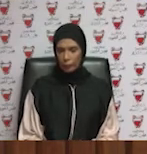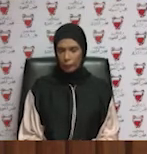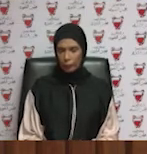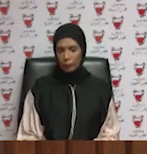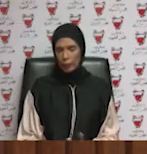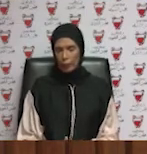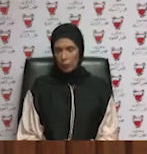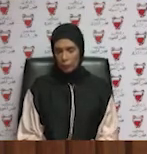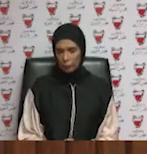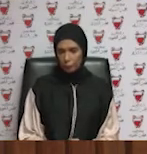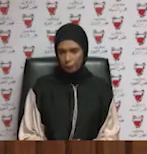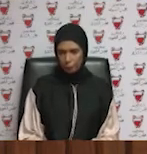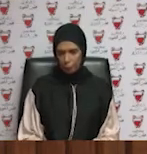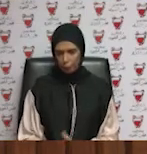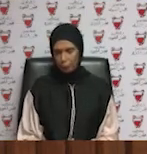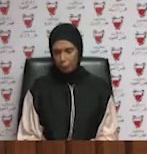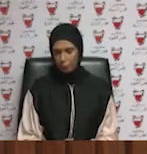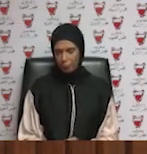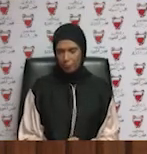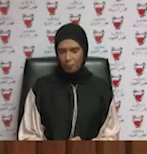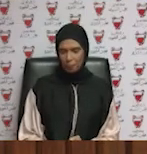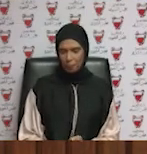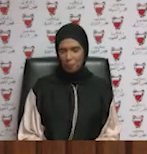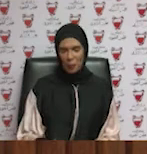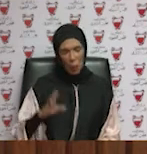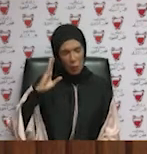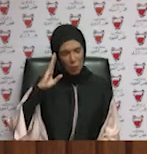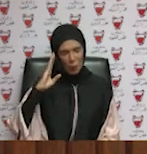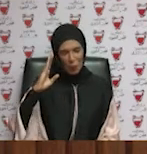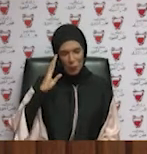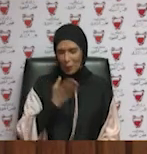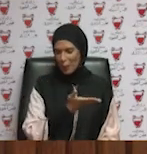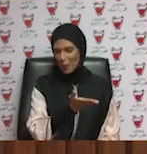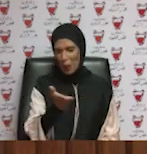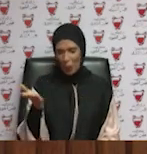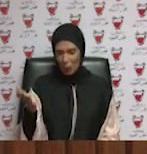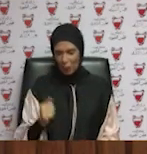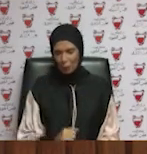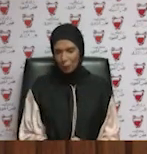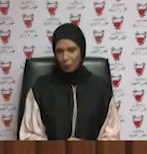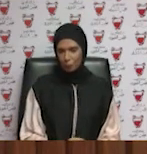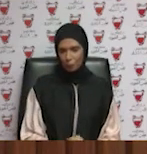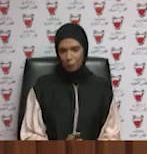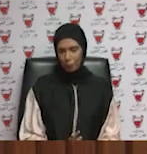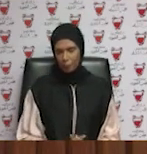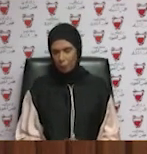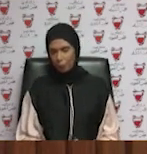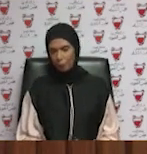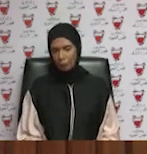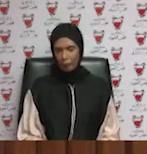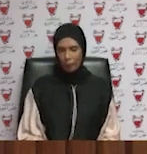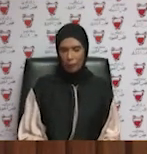مشكور، ومشكور يا رئيس اللجنة ويا الأخ نائب رئيس اللجنة